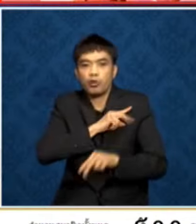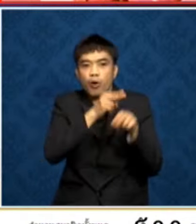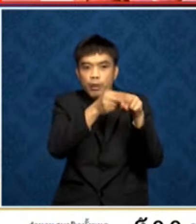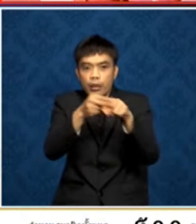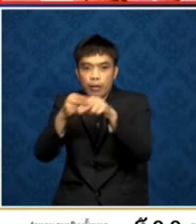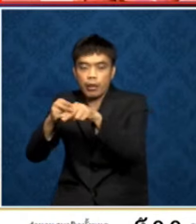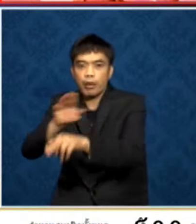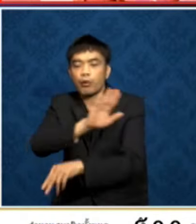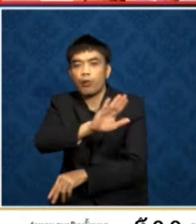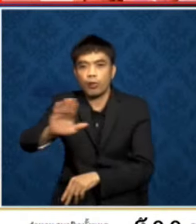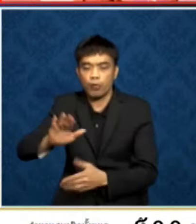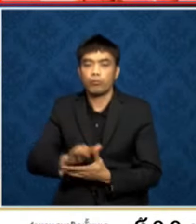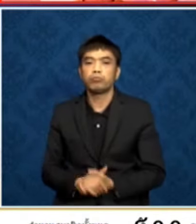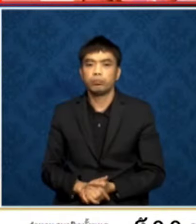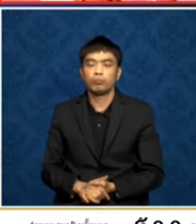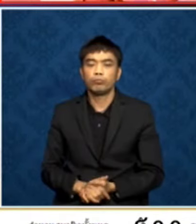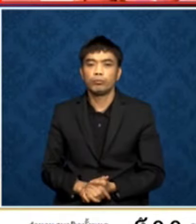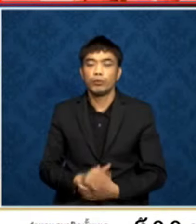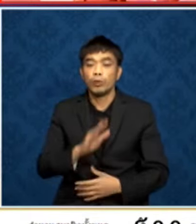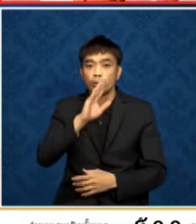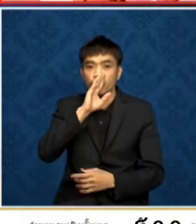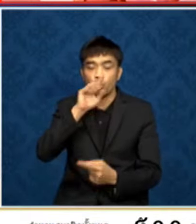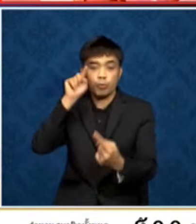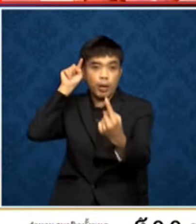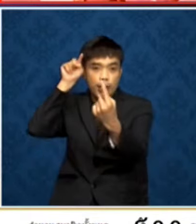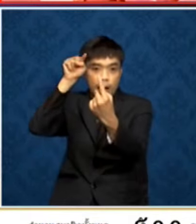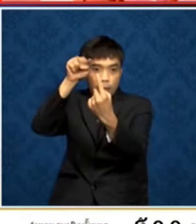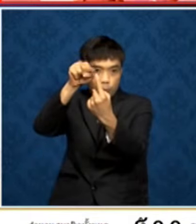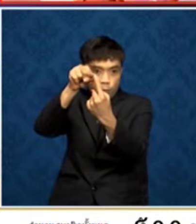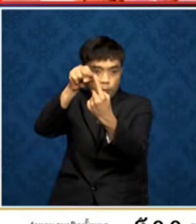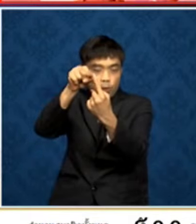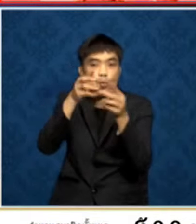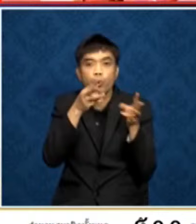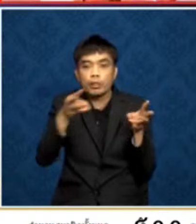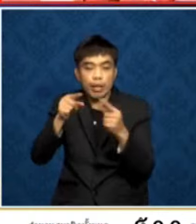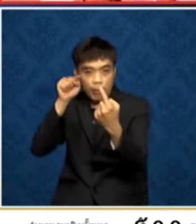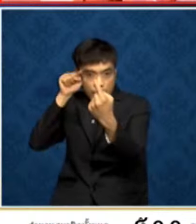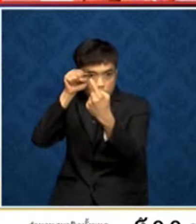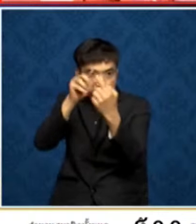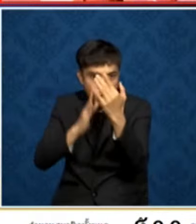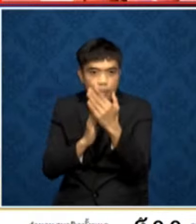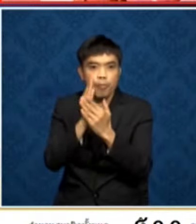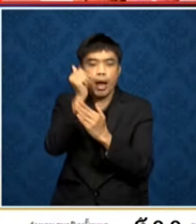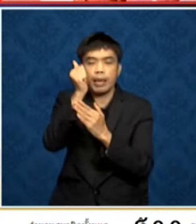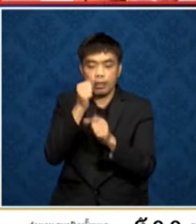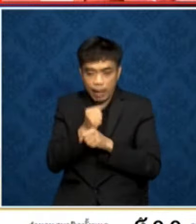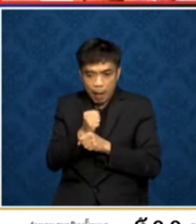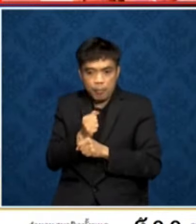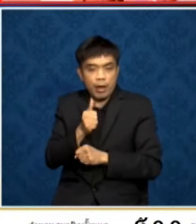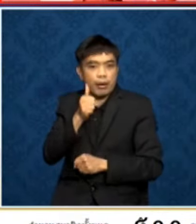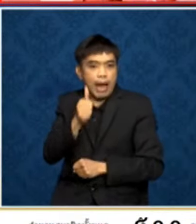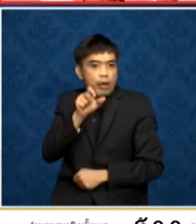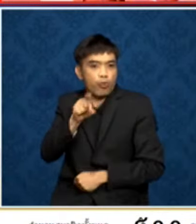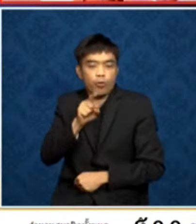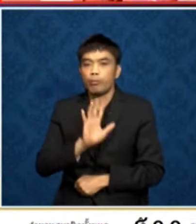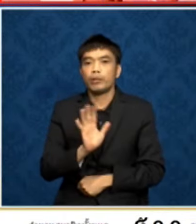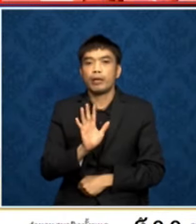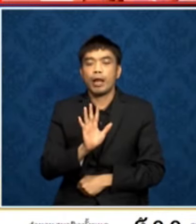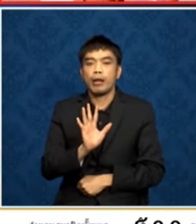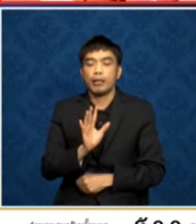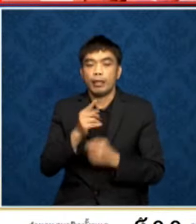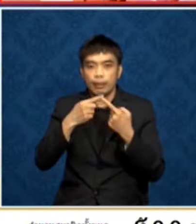ไปนั่นเองค่ะการไปสู่ปลายทางที่ว่านั้นอาจจะไม่สามารถทำได้ในทันทีเราต้องคิดถึง